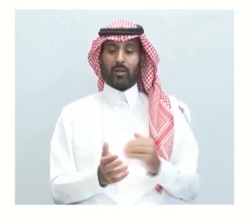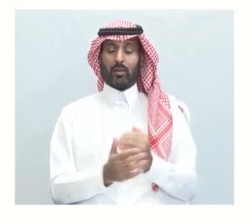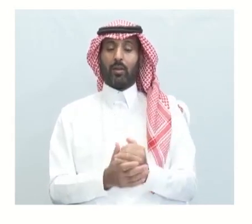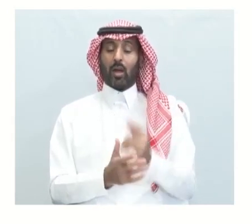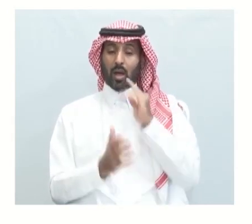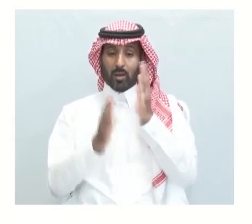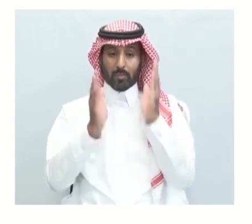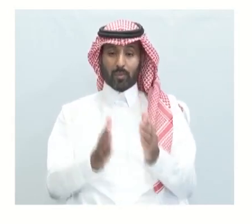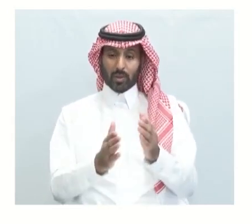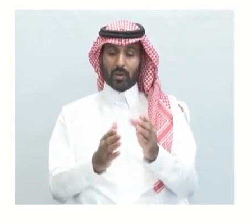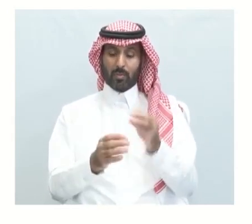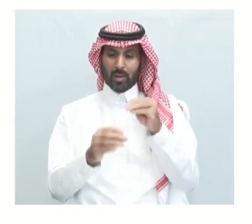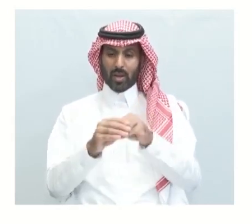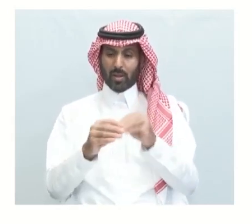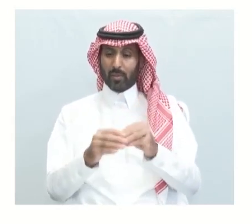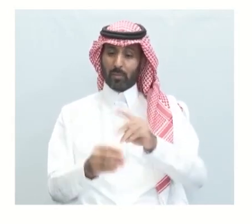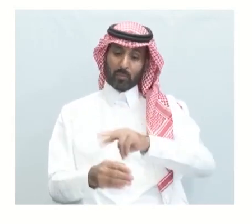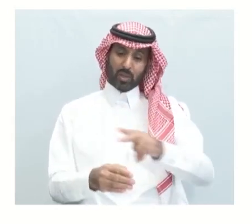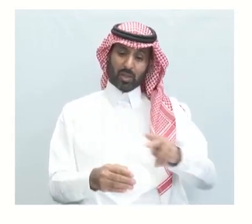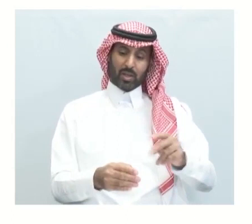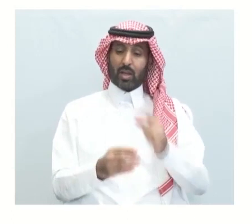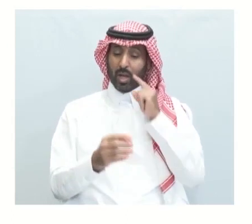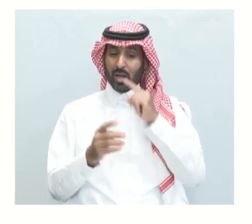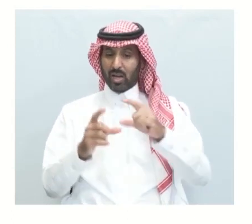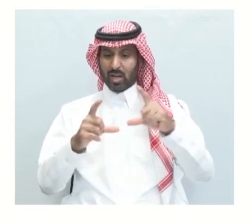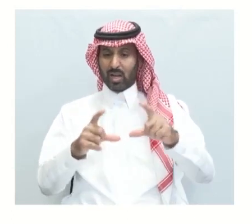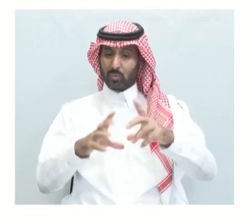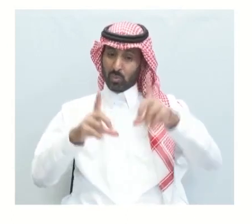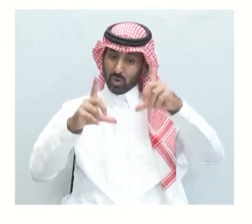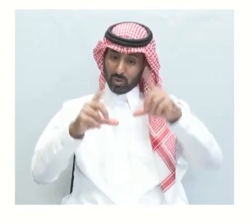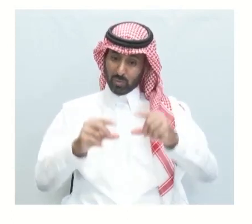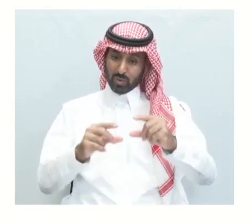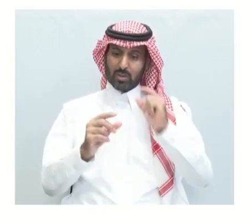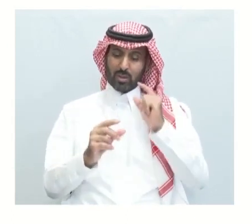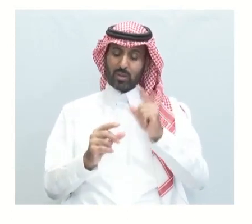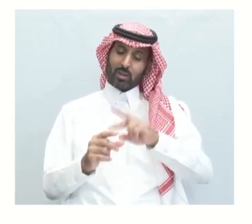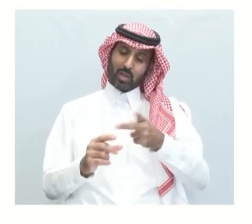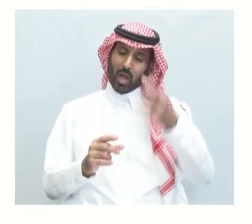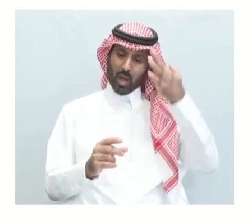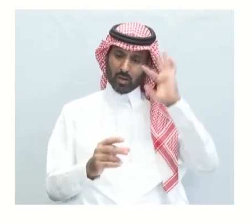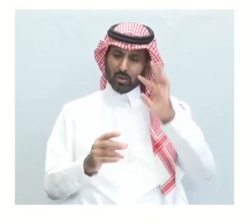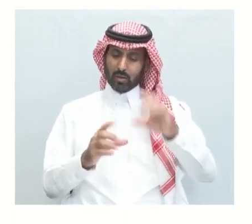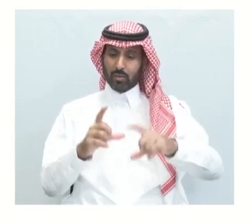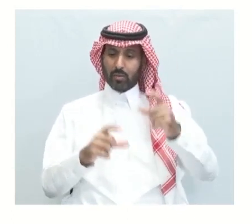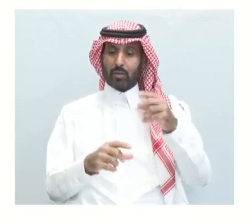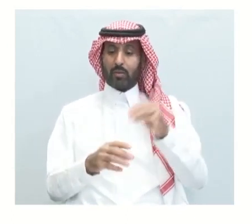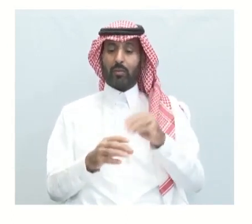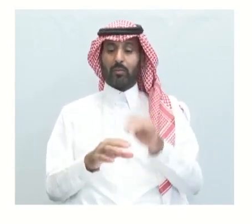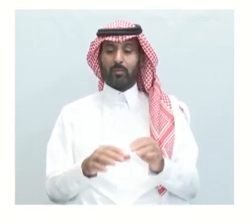المتغيره دايناميك لا يكون حجم الهيكل فيها ثابتا ولكن يمكن تعديله اثناء تنفيذ